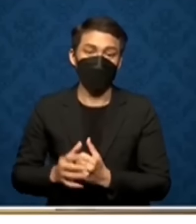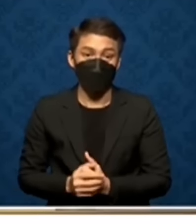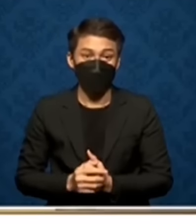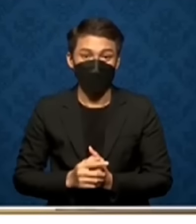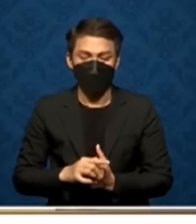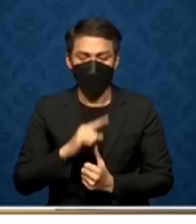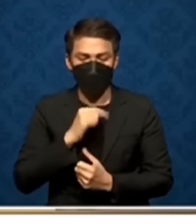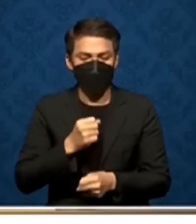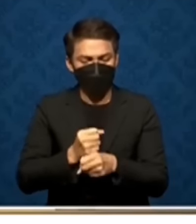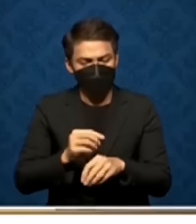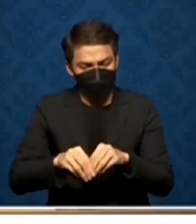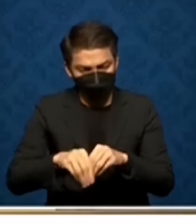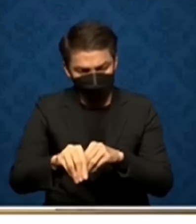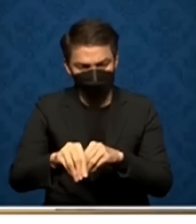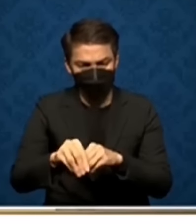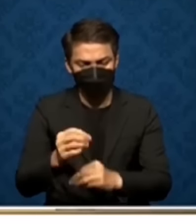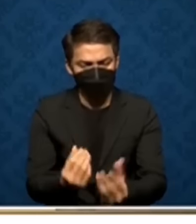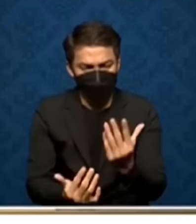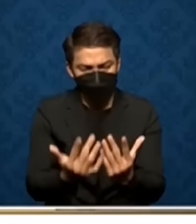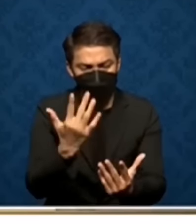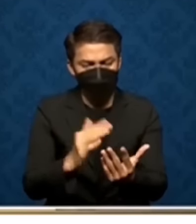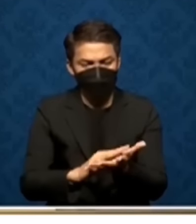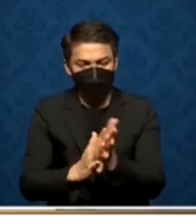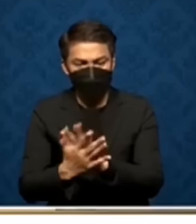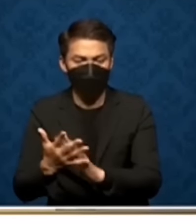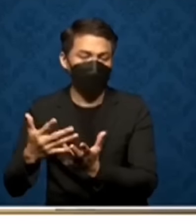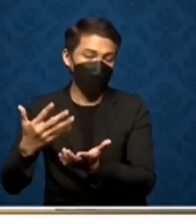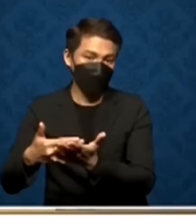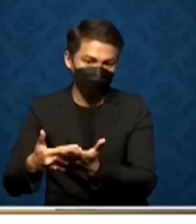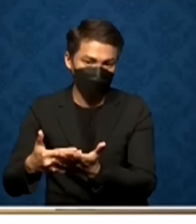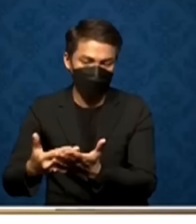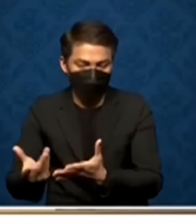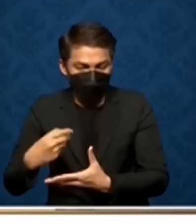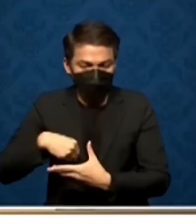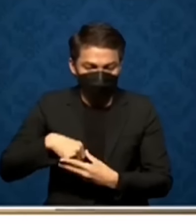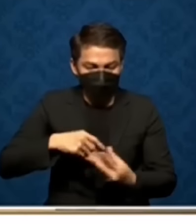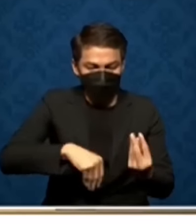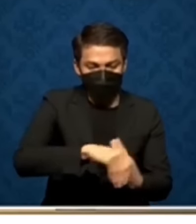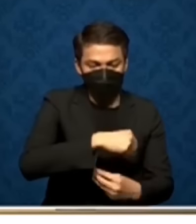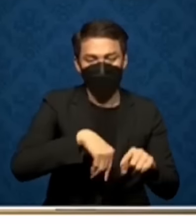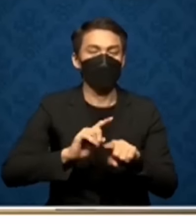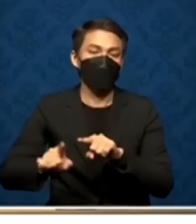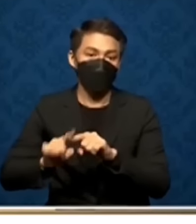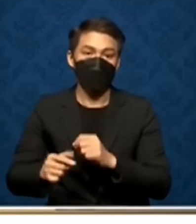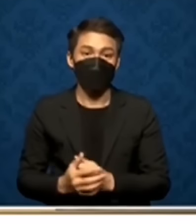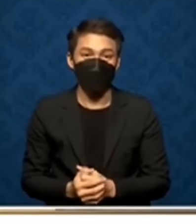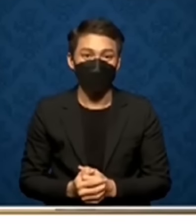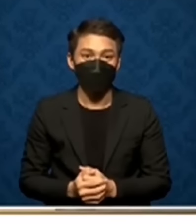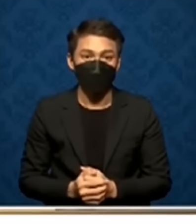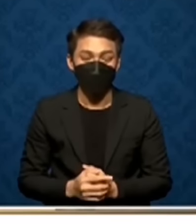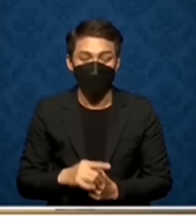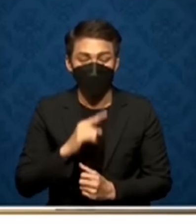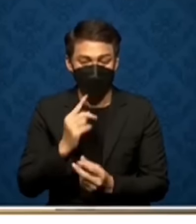คือเงินมันก็คือจะงอกงามมาเป็นผลผลิตแล้วก็ที่ดินเนี่ย ม้แต่คนปลูกต